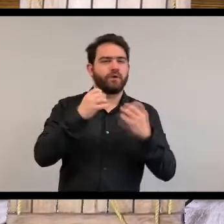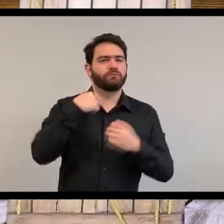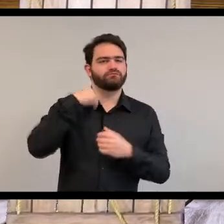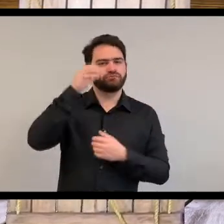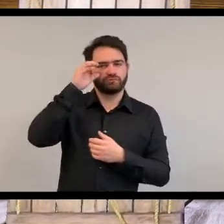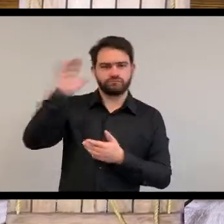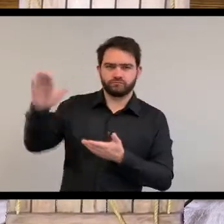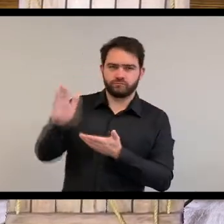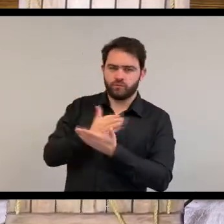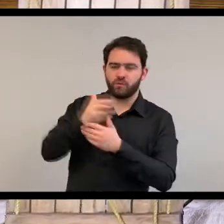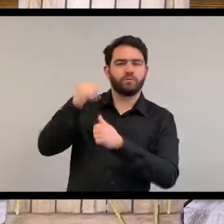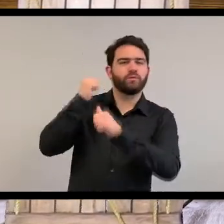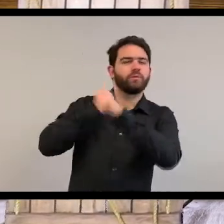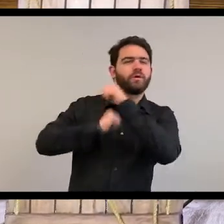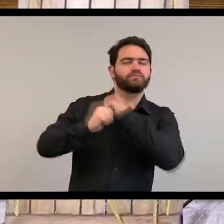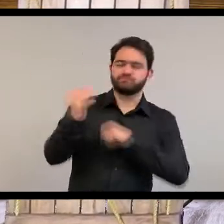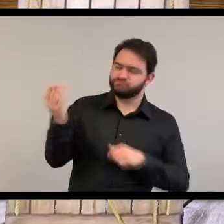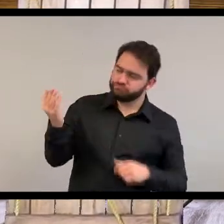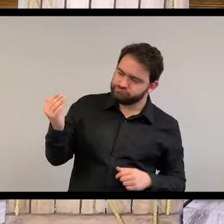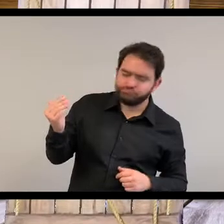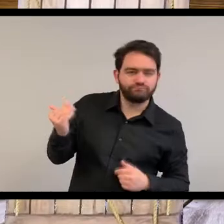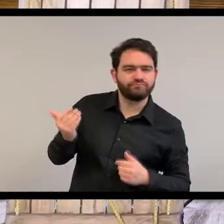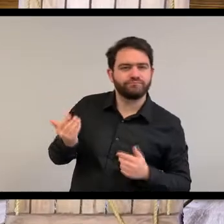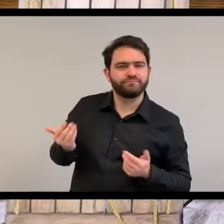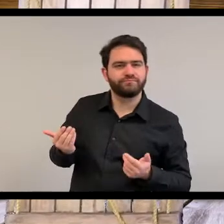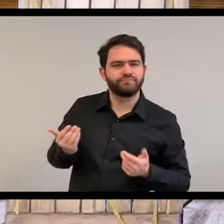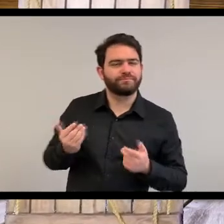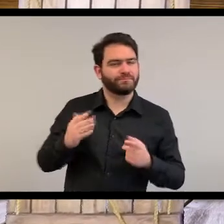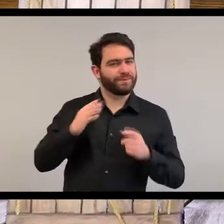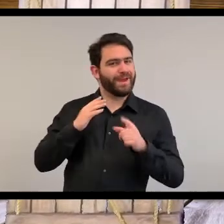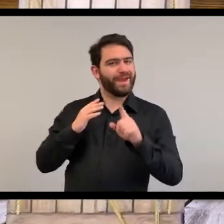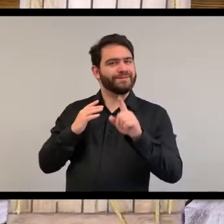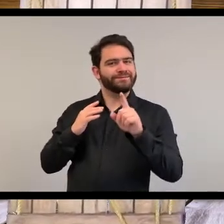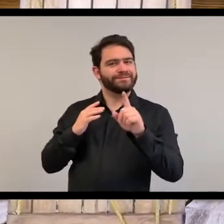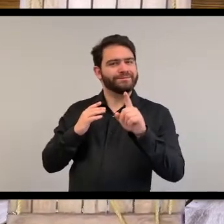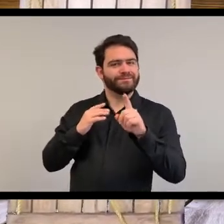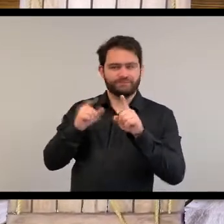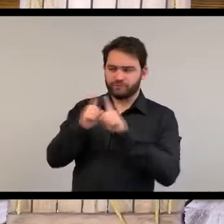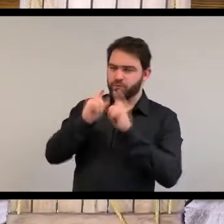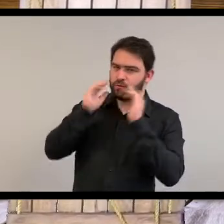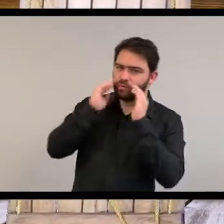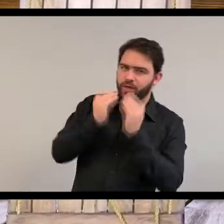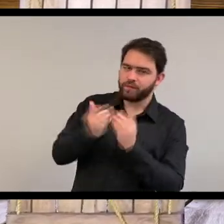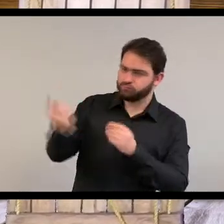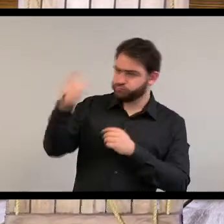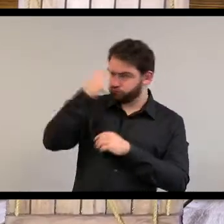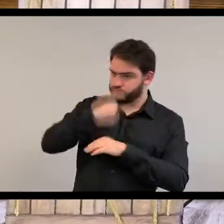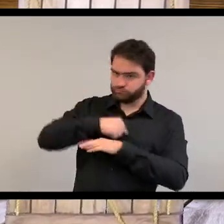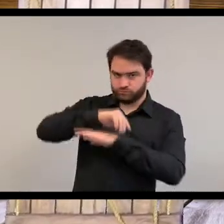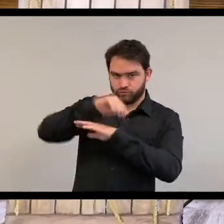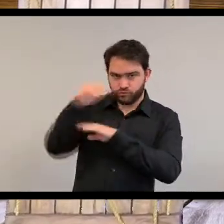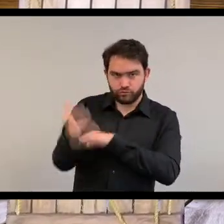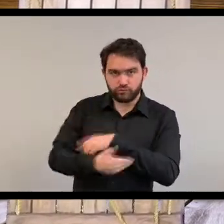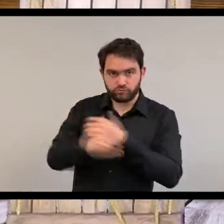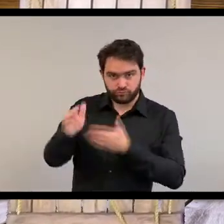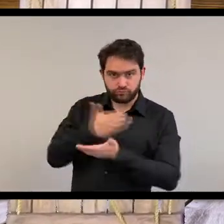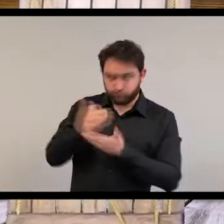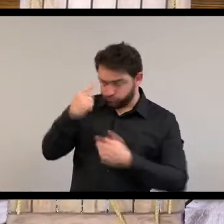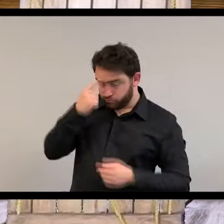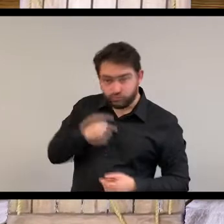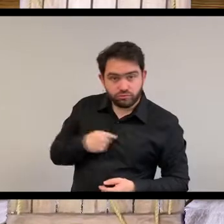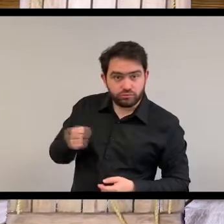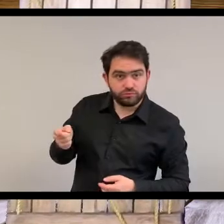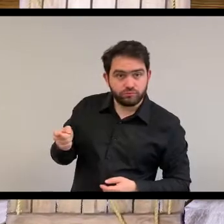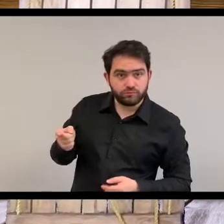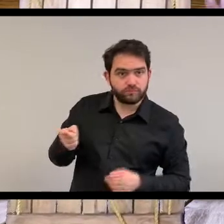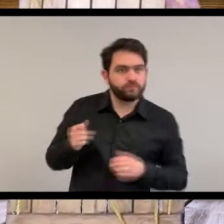nommé chef du village, celui-là, ce n pas un bon chasseur. Mais j'aimerais ça connaître la fin de la chanson, savoir qu'est-ce qui arrive au prince. N'auriez-vous pas d